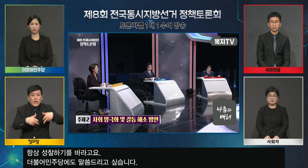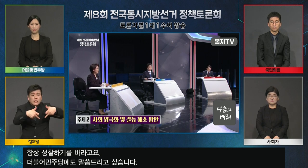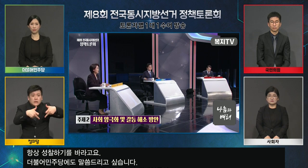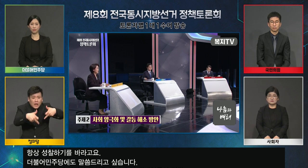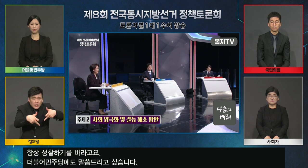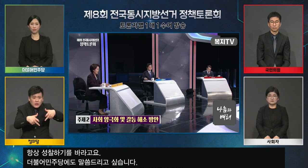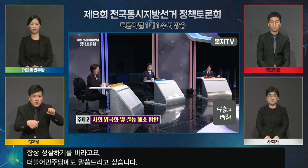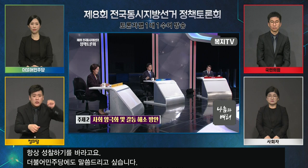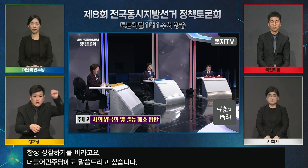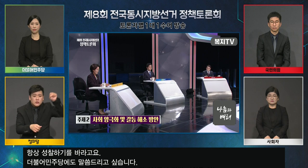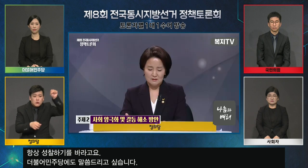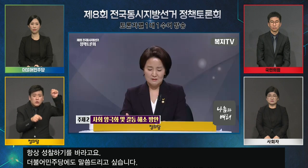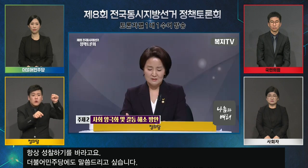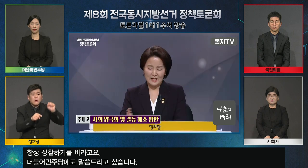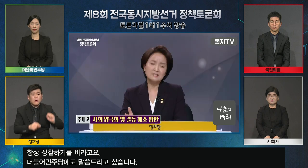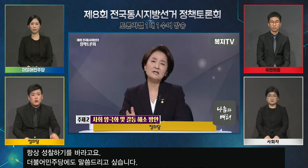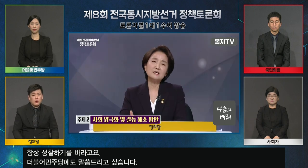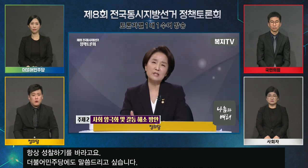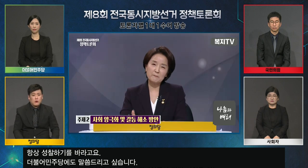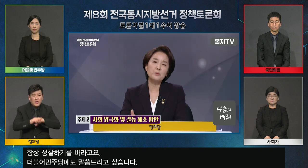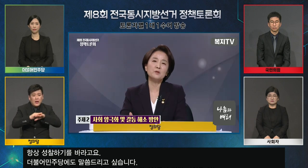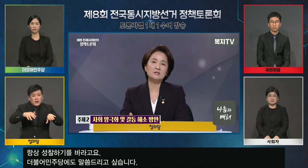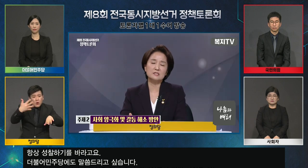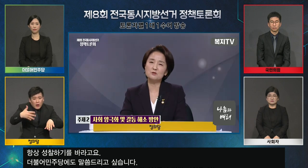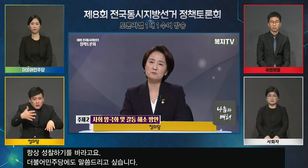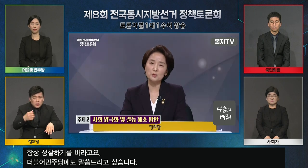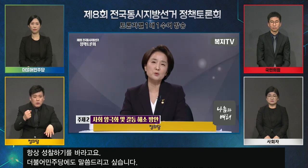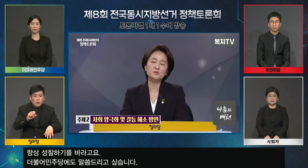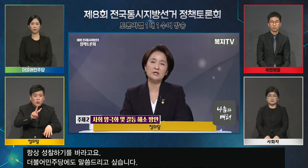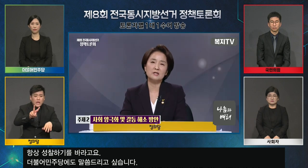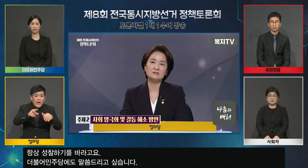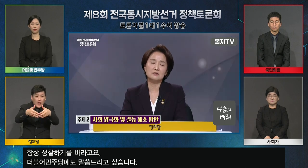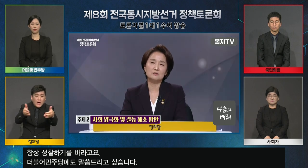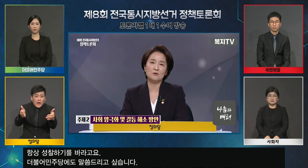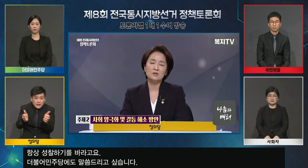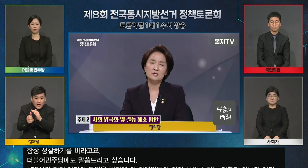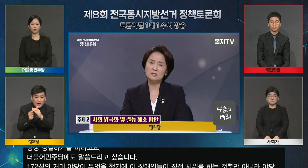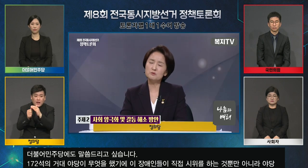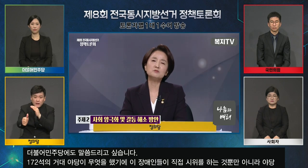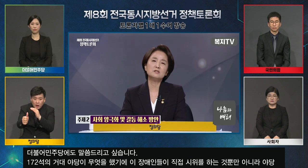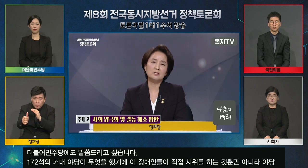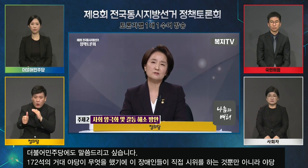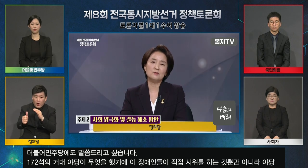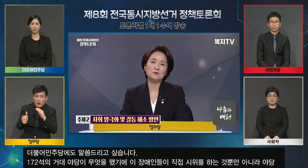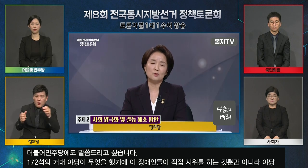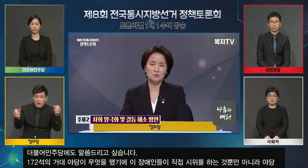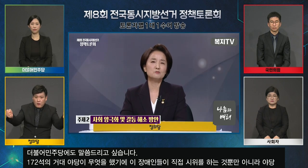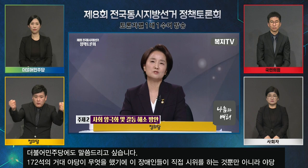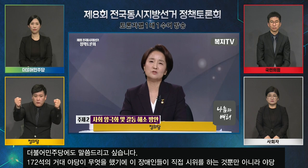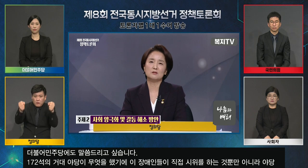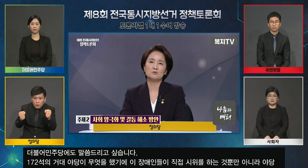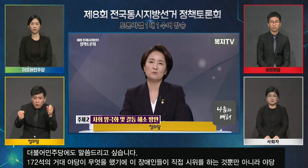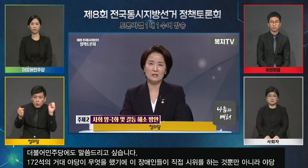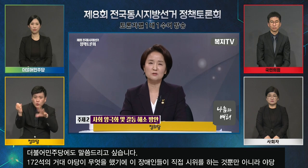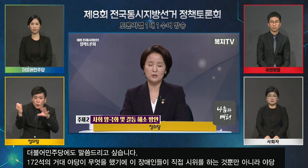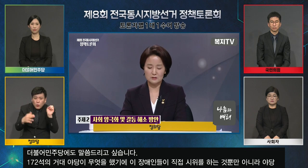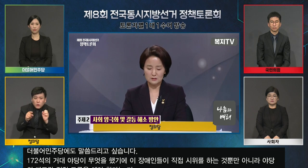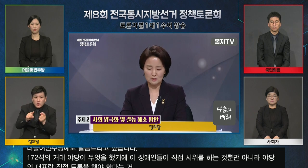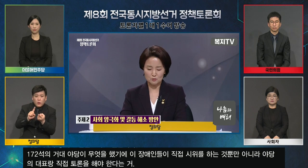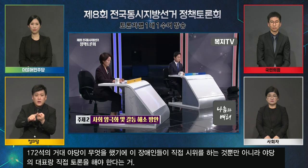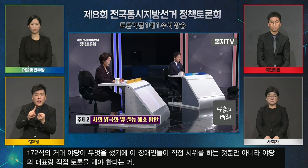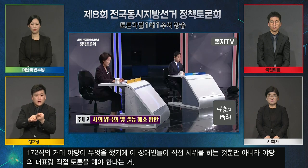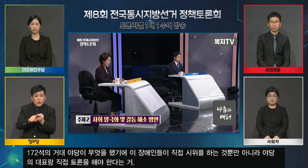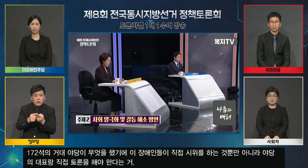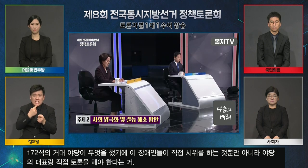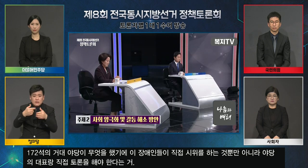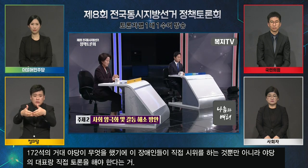것뿐만 아니라 야당의 대표랑 직접 토론을 해야 한다는 거, 이 부분에 대해서 더불어민주당도 반성해야